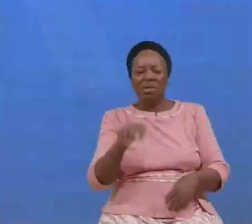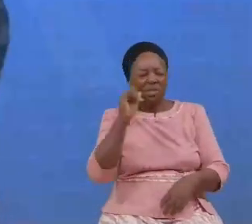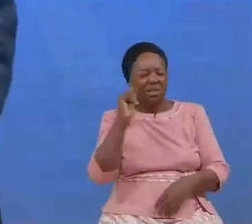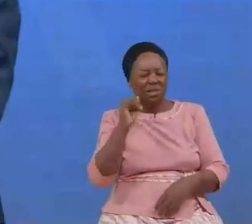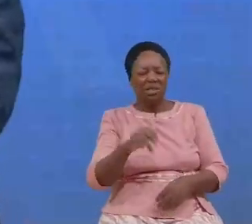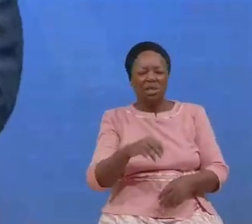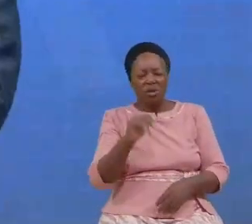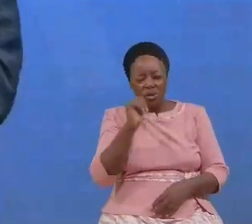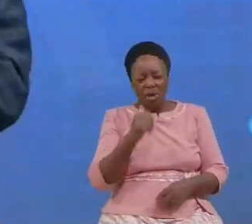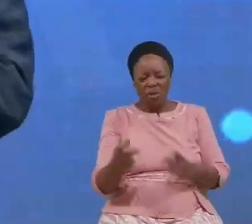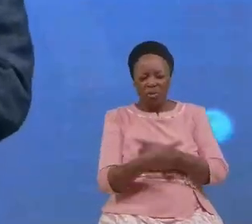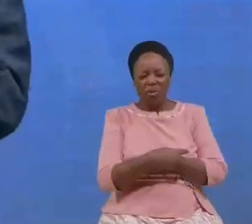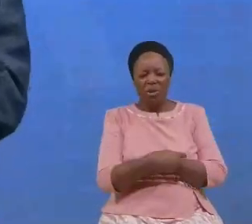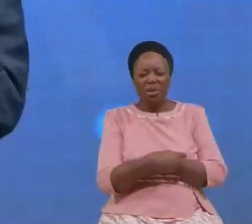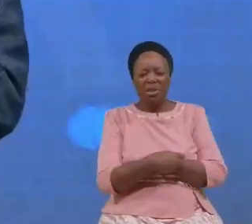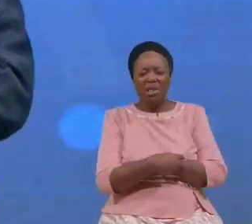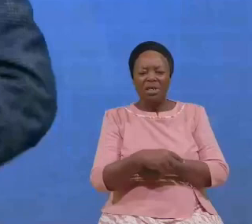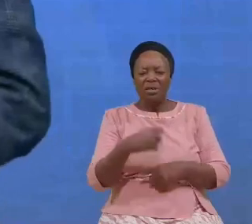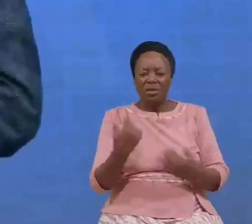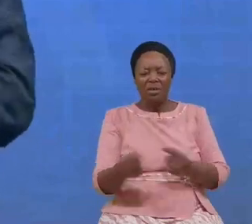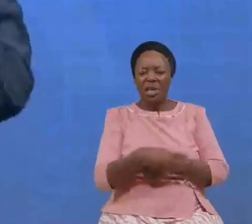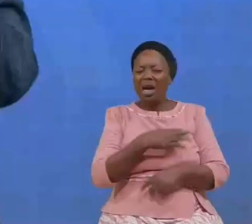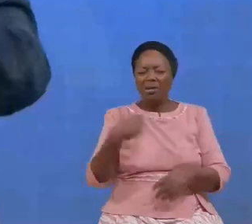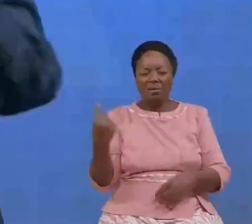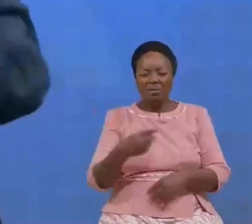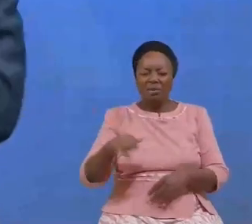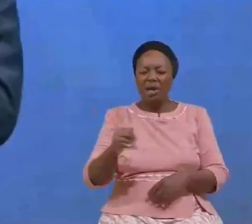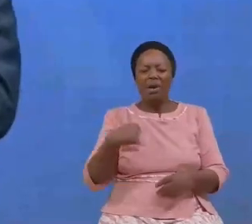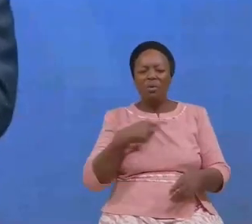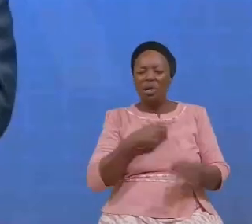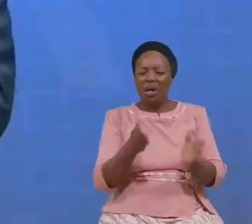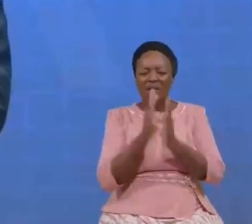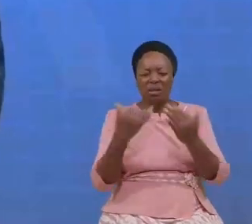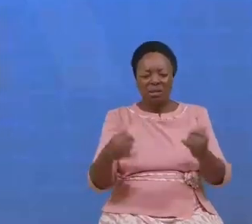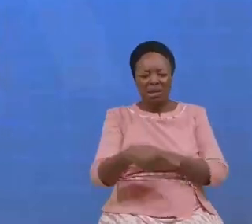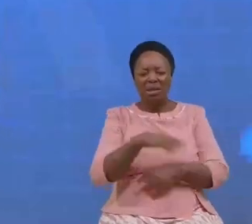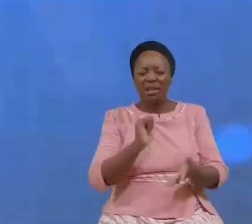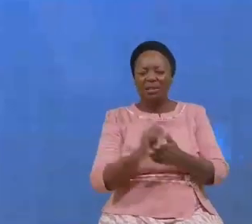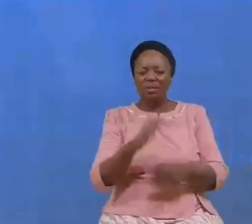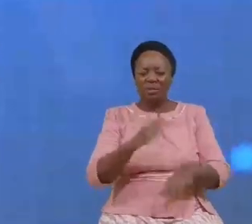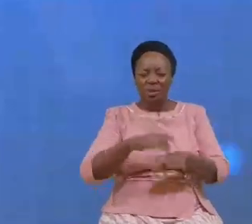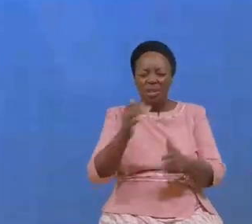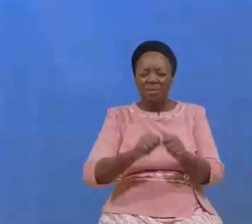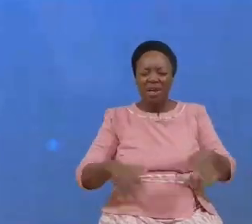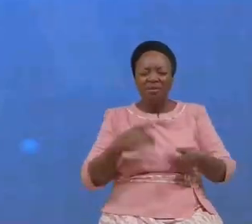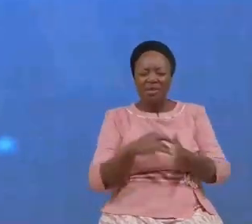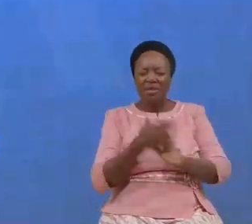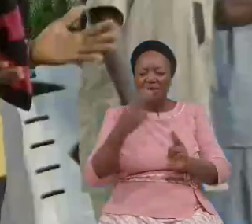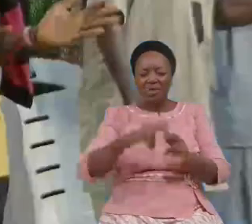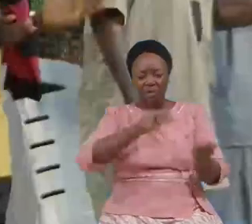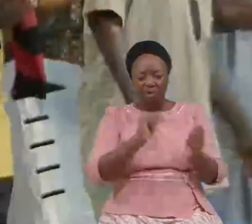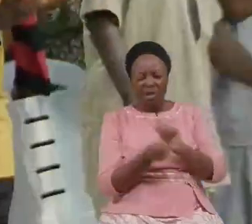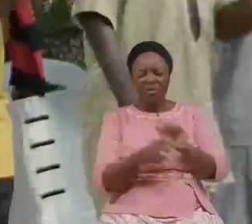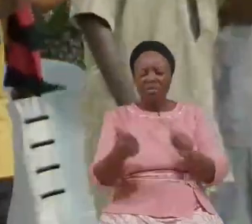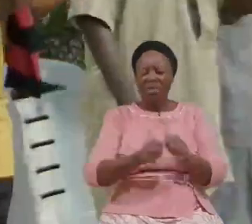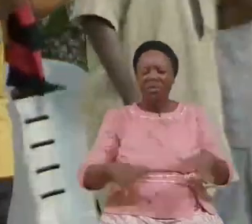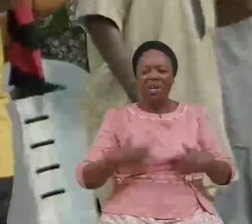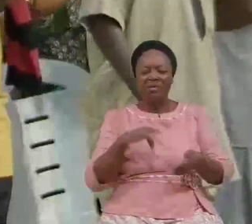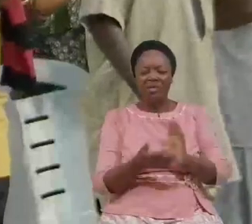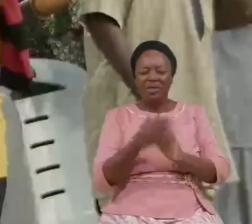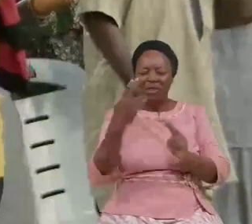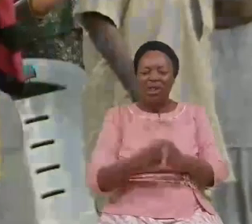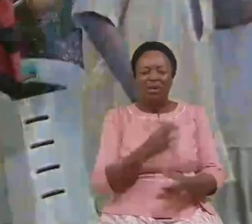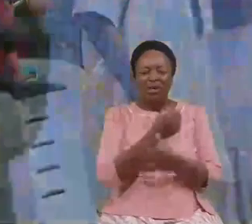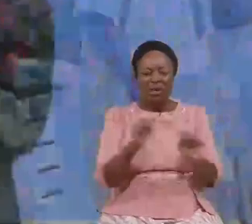éternellement et nous demandons Seigneur touche chaque vie transforme chaque vie